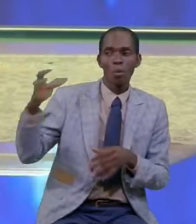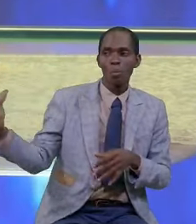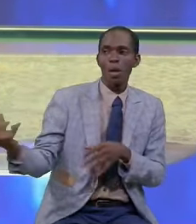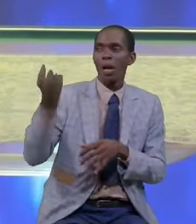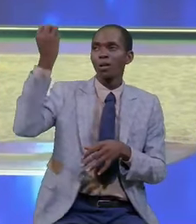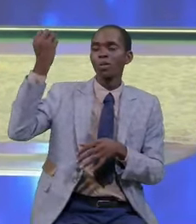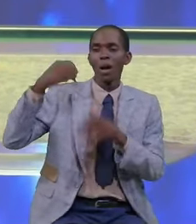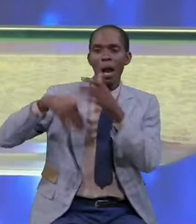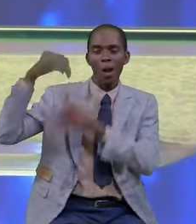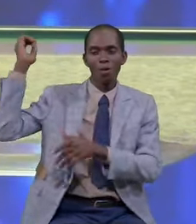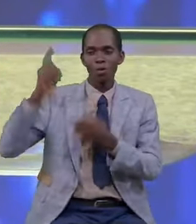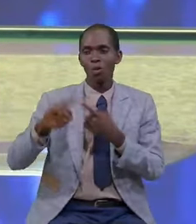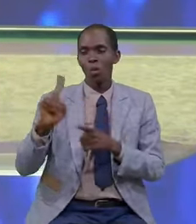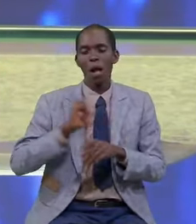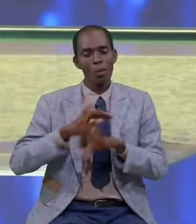Regardez ceci.